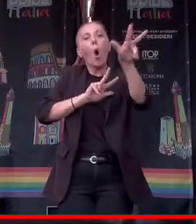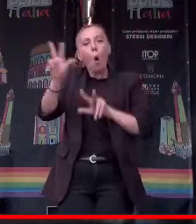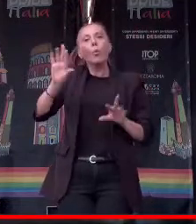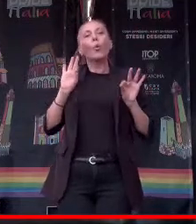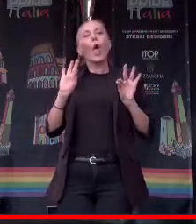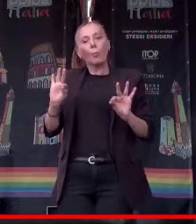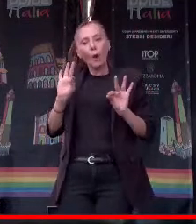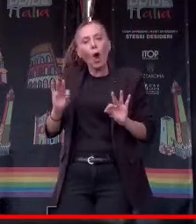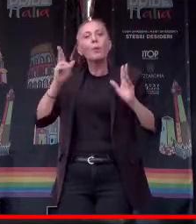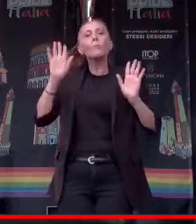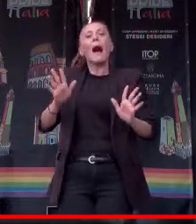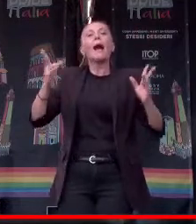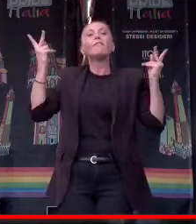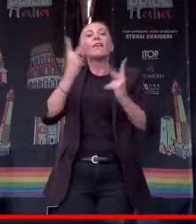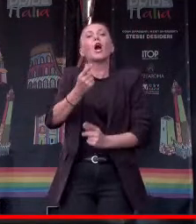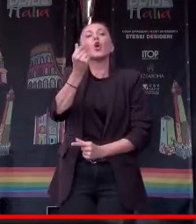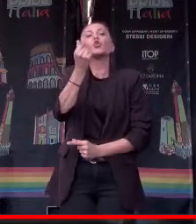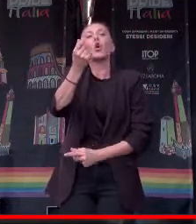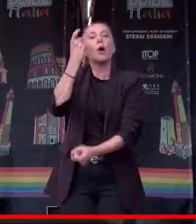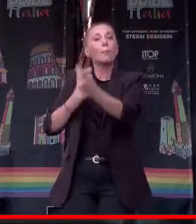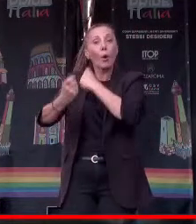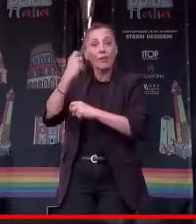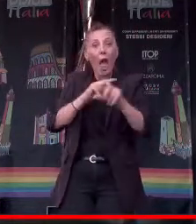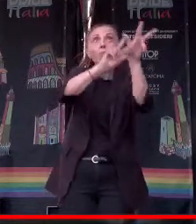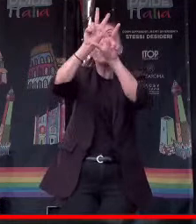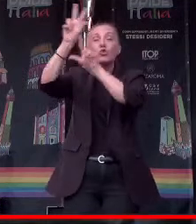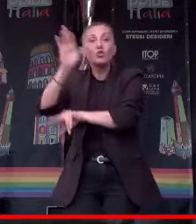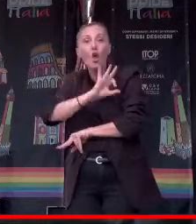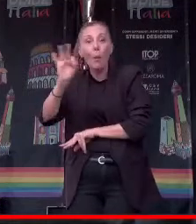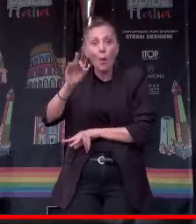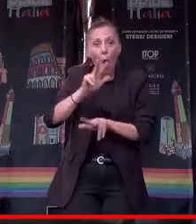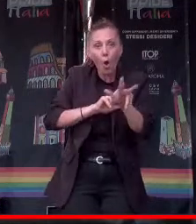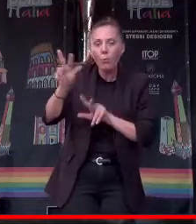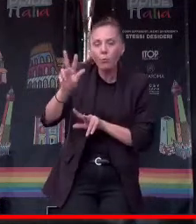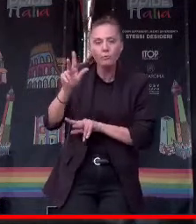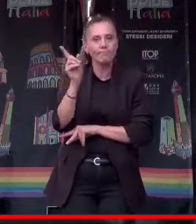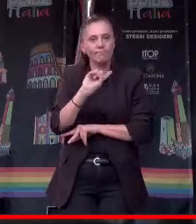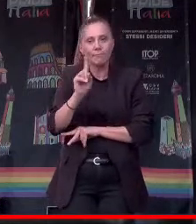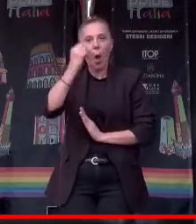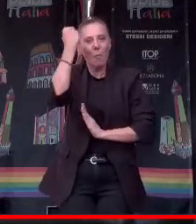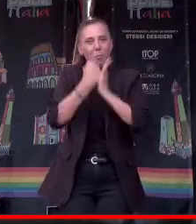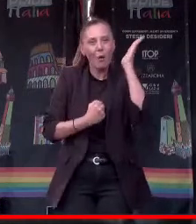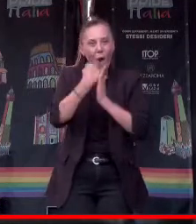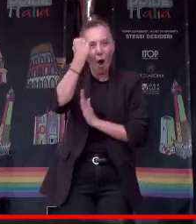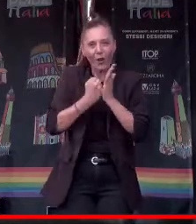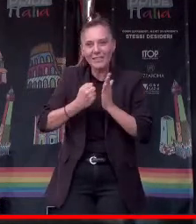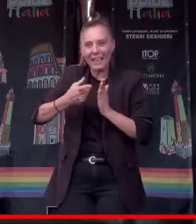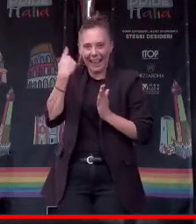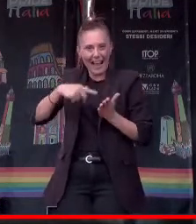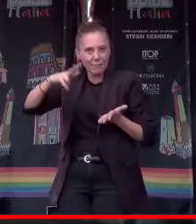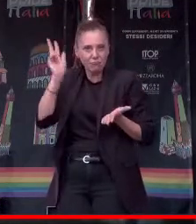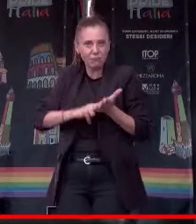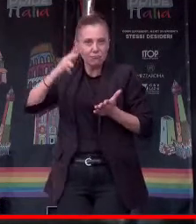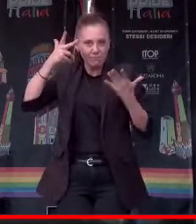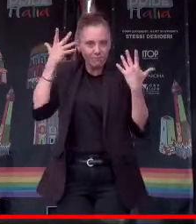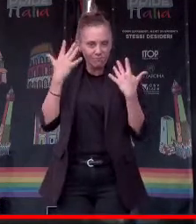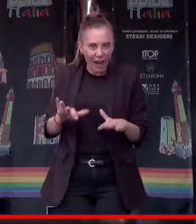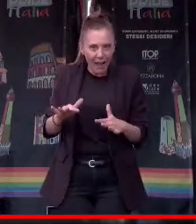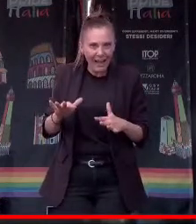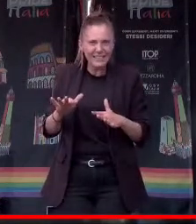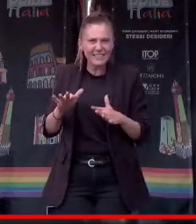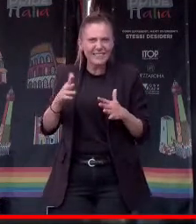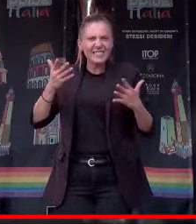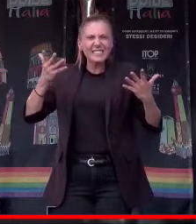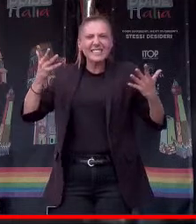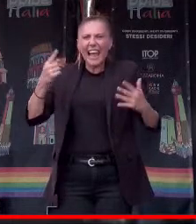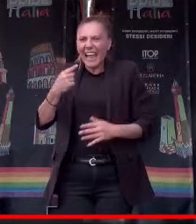dal municipio. E questa cosa l'abbiamo messa nella nostra bozza, quella che hanno approvato anche ieri. E che cos'è?